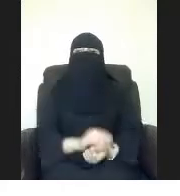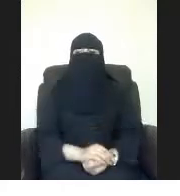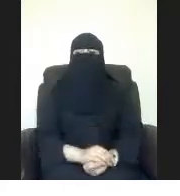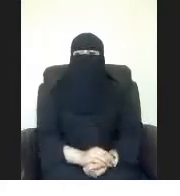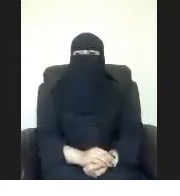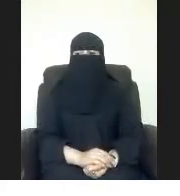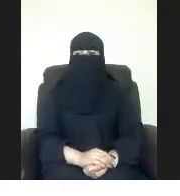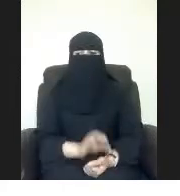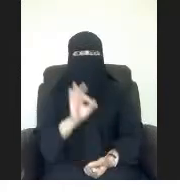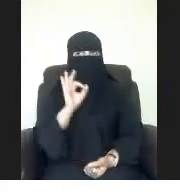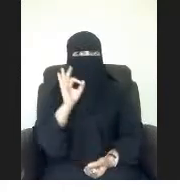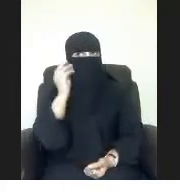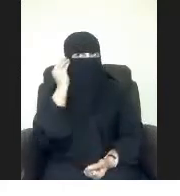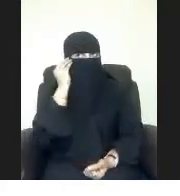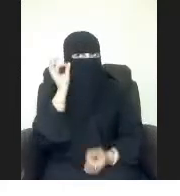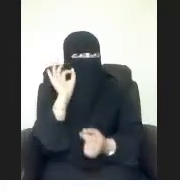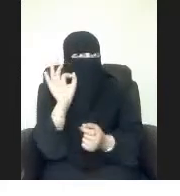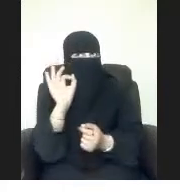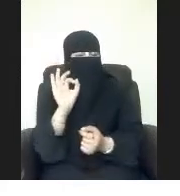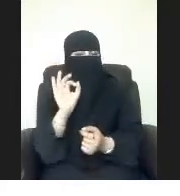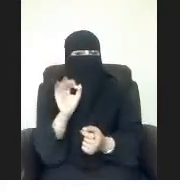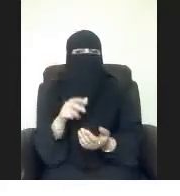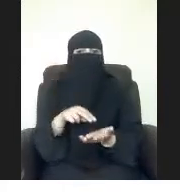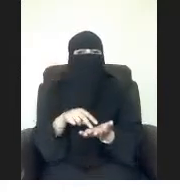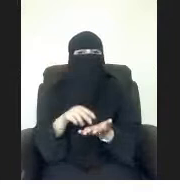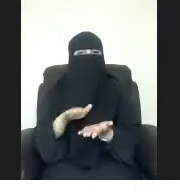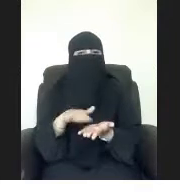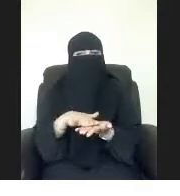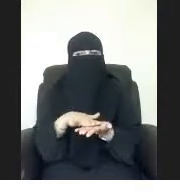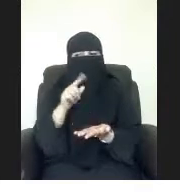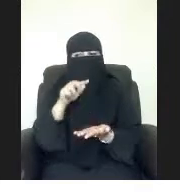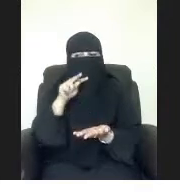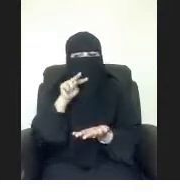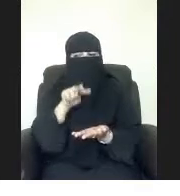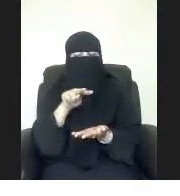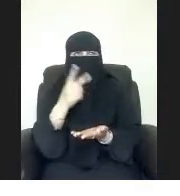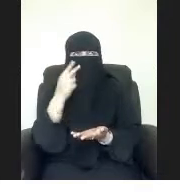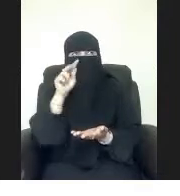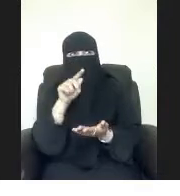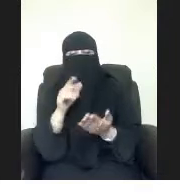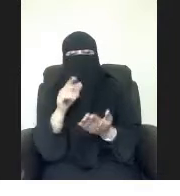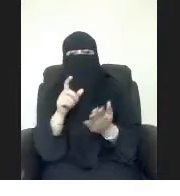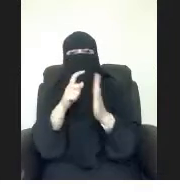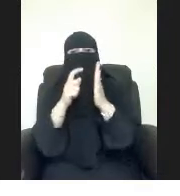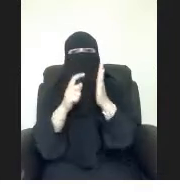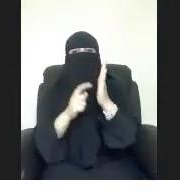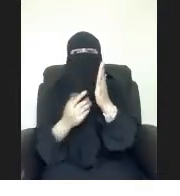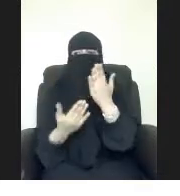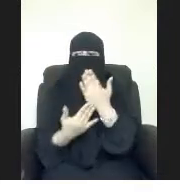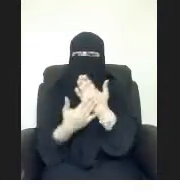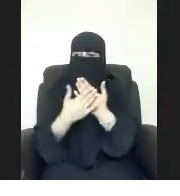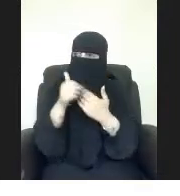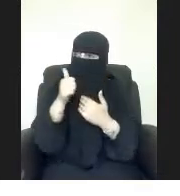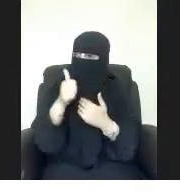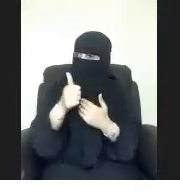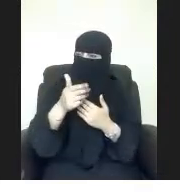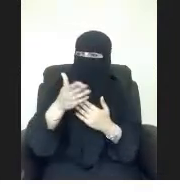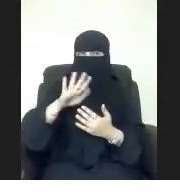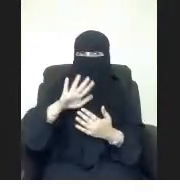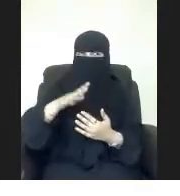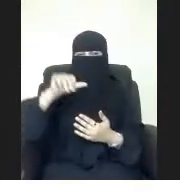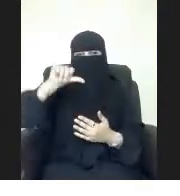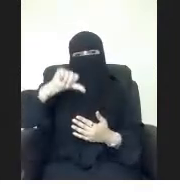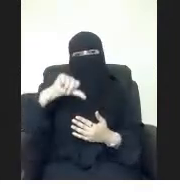هل سيحسن النظام الجديد خبرات التعلم؟ هل سيتم إنجاز البرنامج المستهدف؟ الخطوة الثالثة، نحدد متطلبات